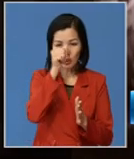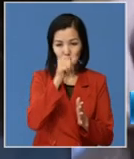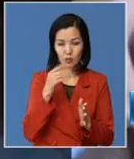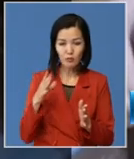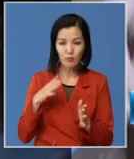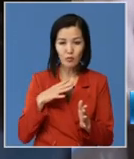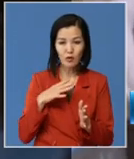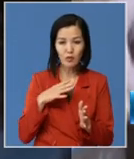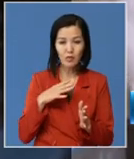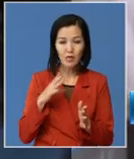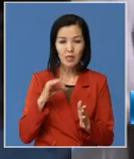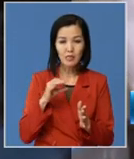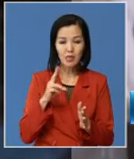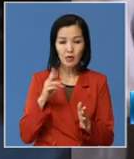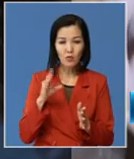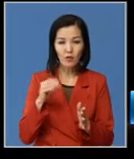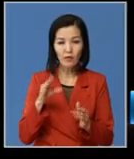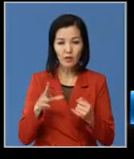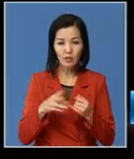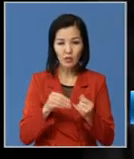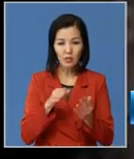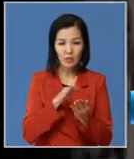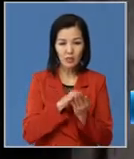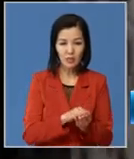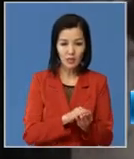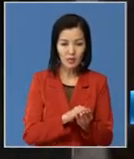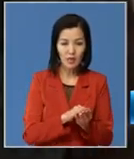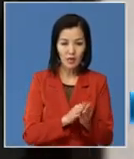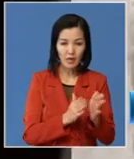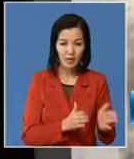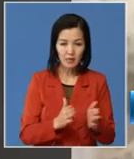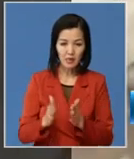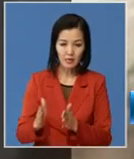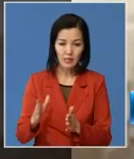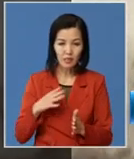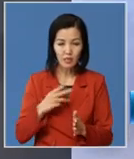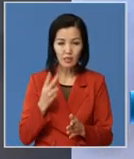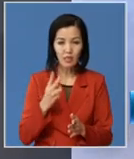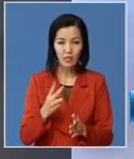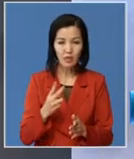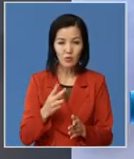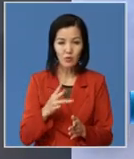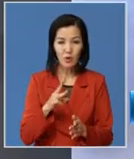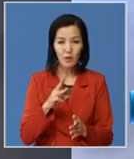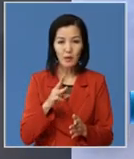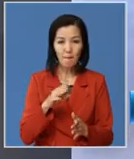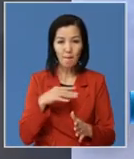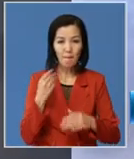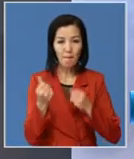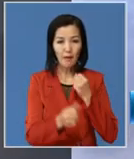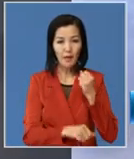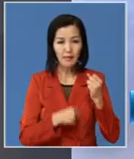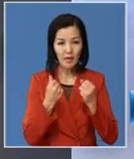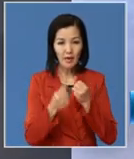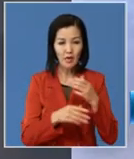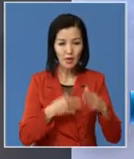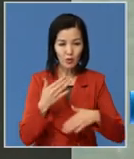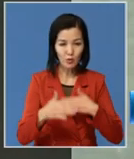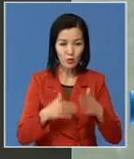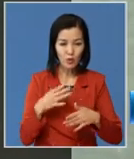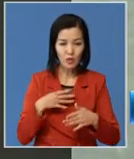мемлекеттер достастығына мүше елдердің басшылары мәжіліс өткізді. Талдықорған қаласында Қазақстан телеарнасының тілшілер қосының ашылуына үлес